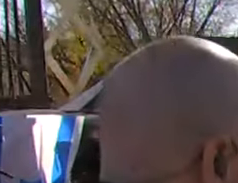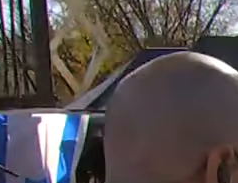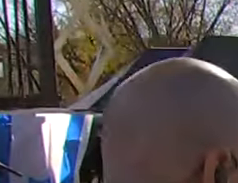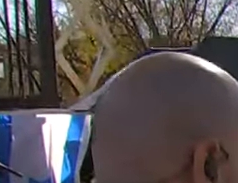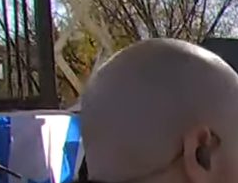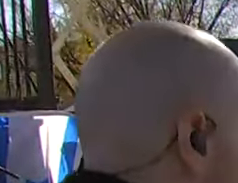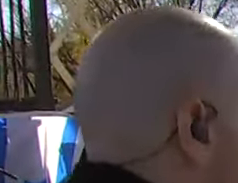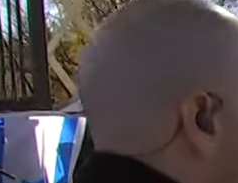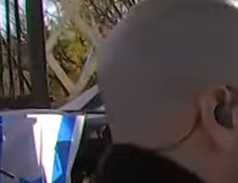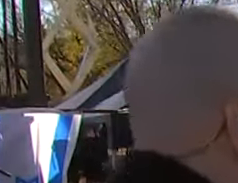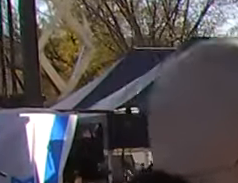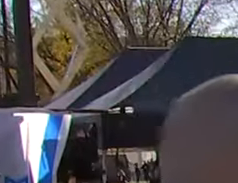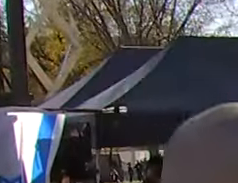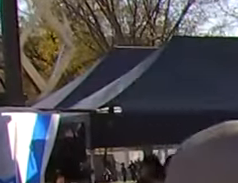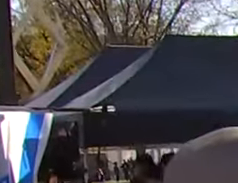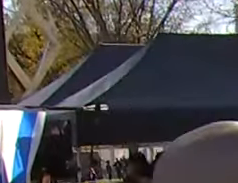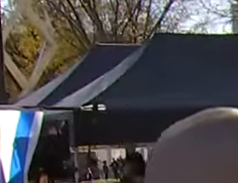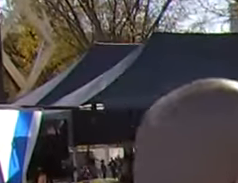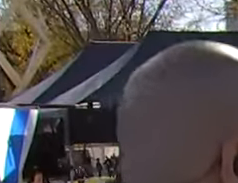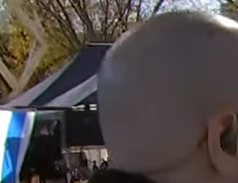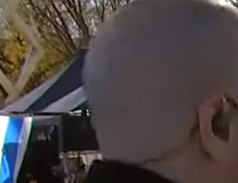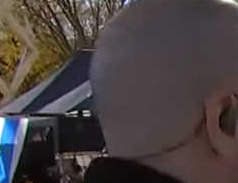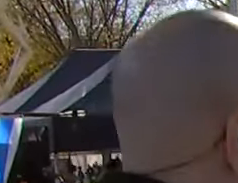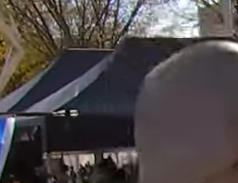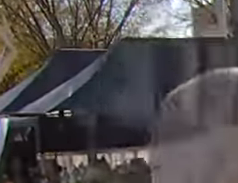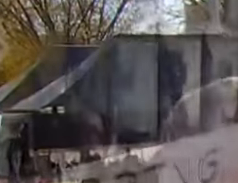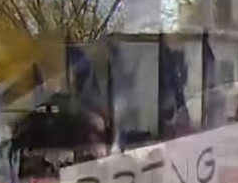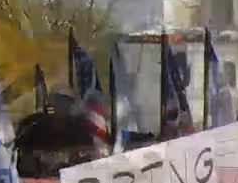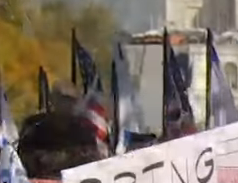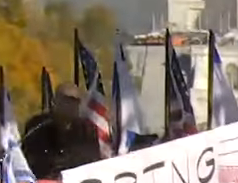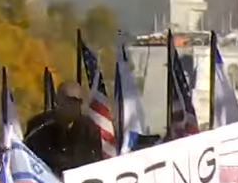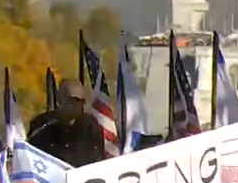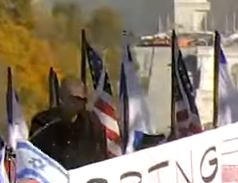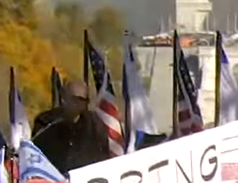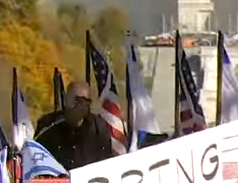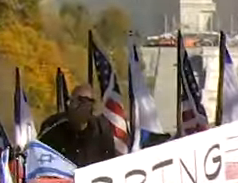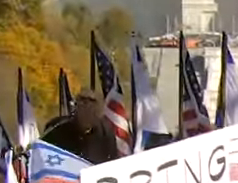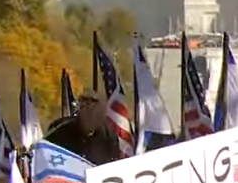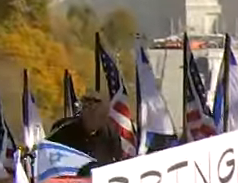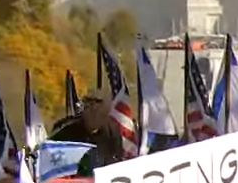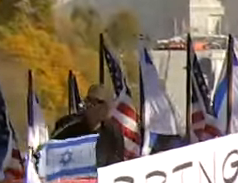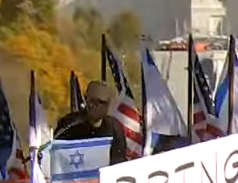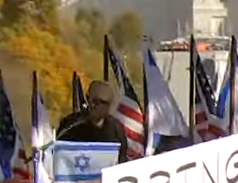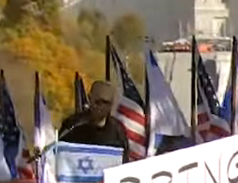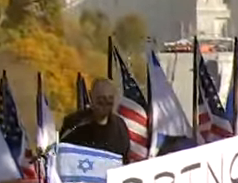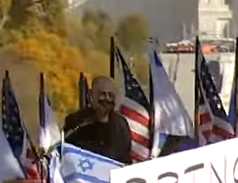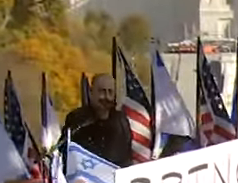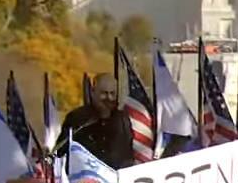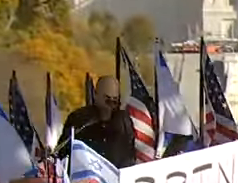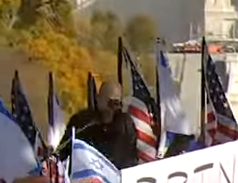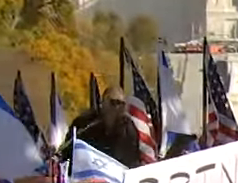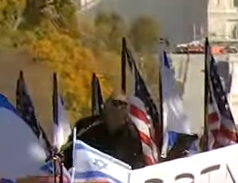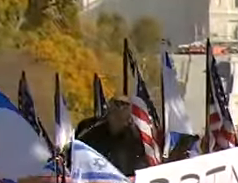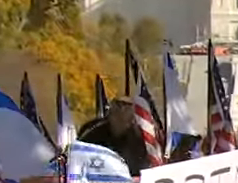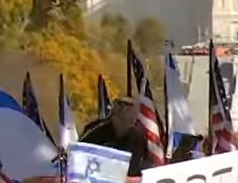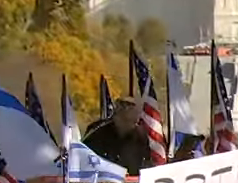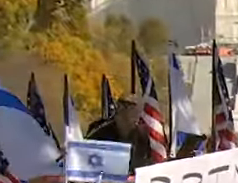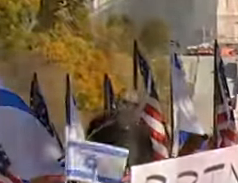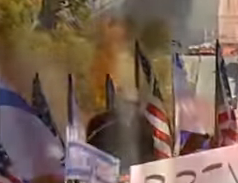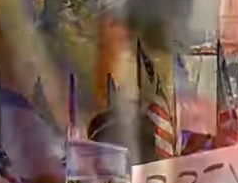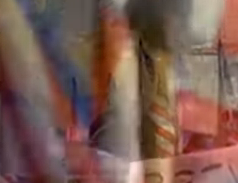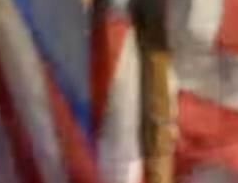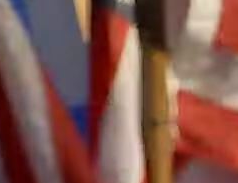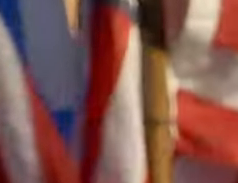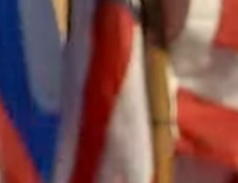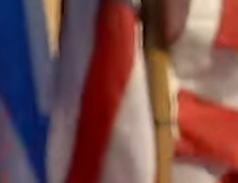לפניהם. הקדוש ברוך הוא ישמור ויציל את חיילינו מכל